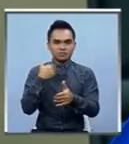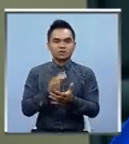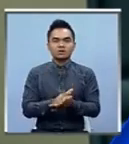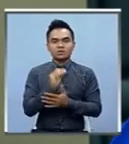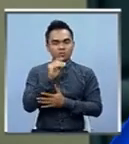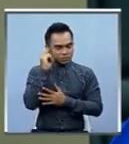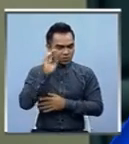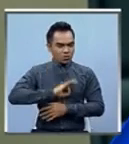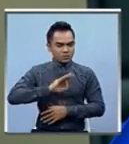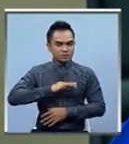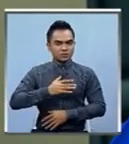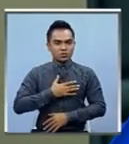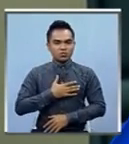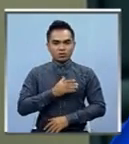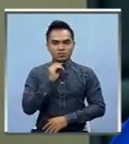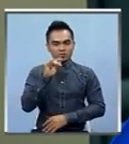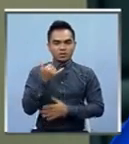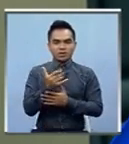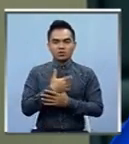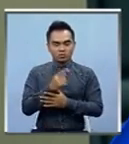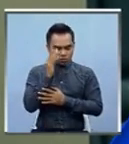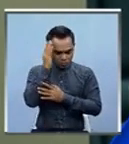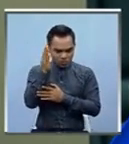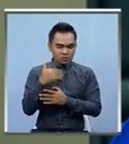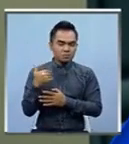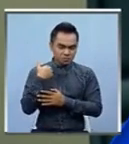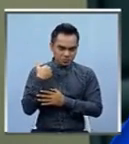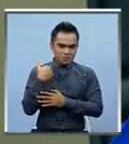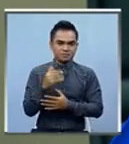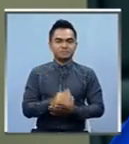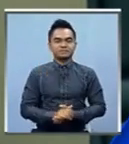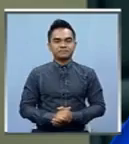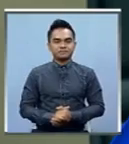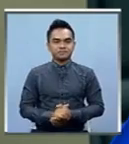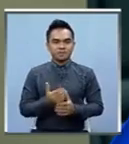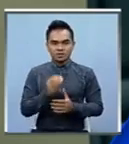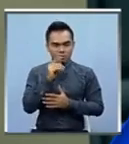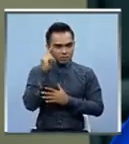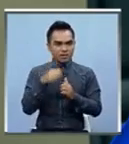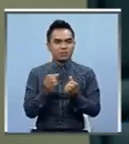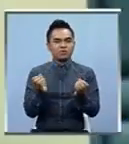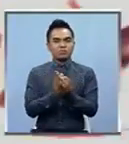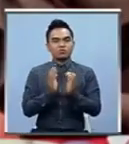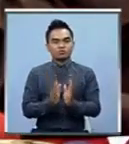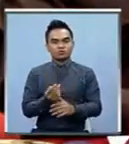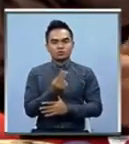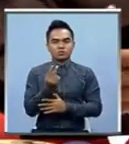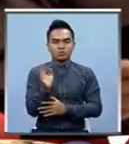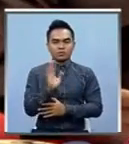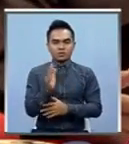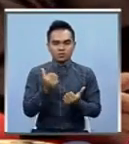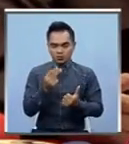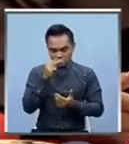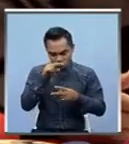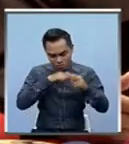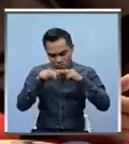มนะแล้วมันก็ต้องมีอีกฮะมันก็ต้องมีอีกมันคงไม่ทำกัน2คนหรอก แล้วก็เอาภา